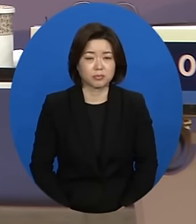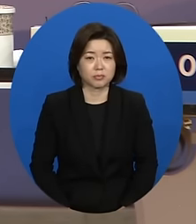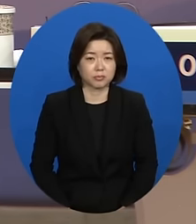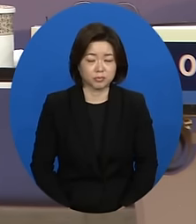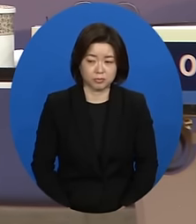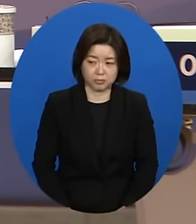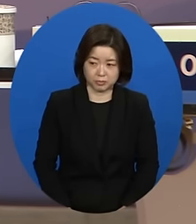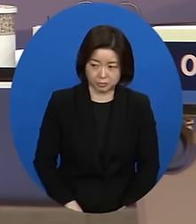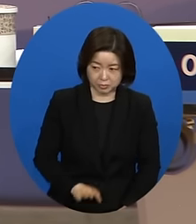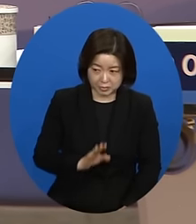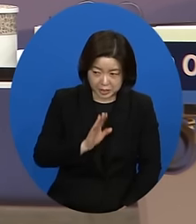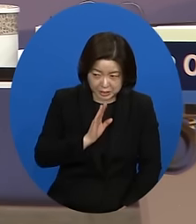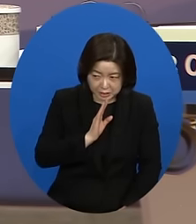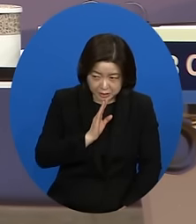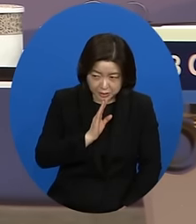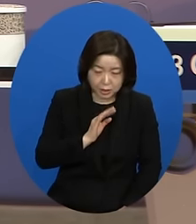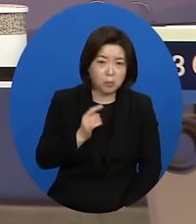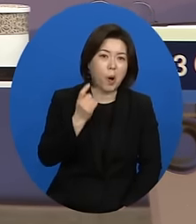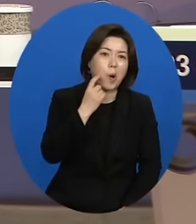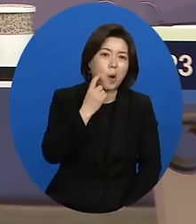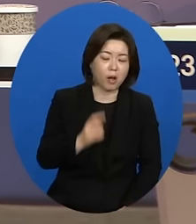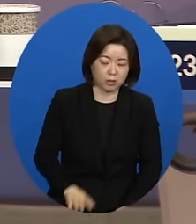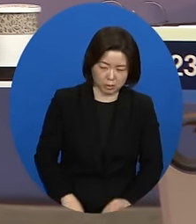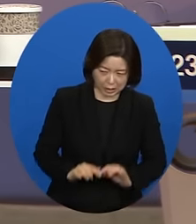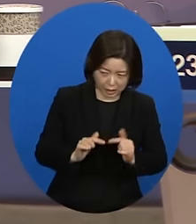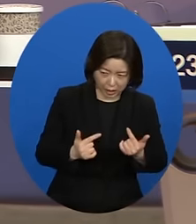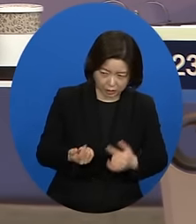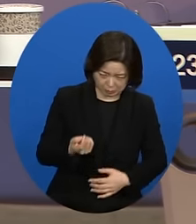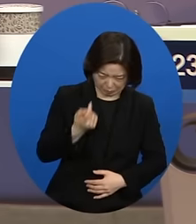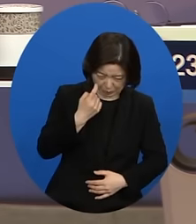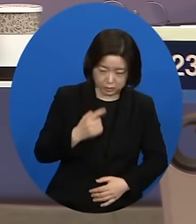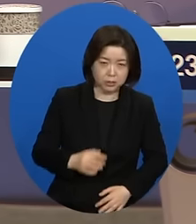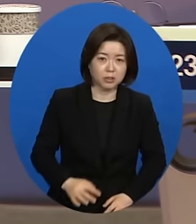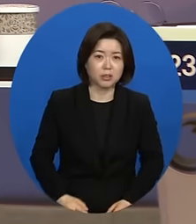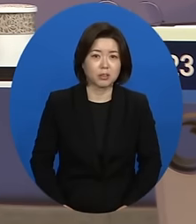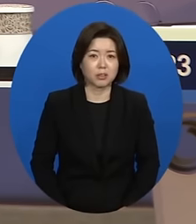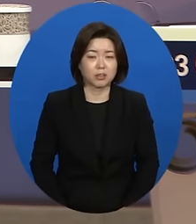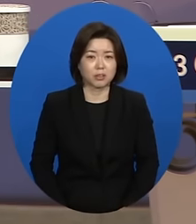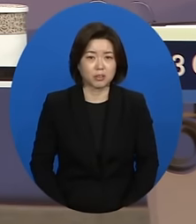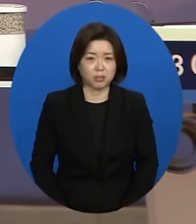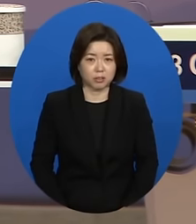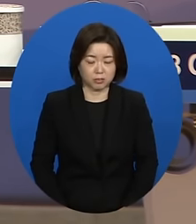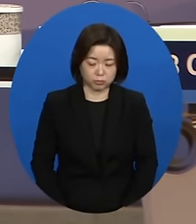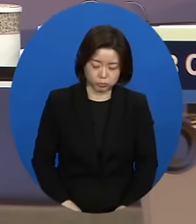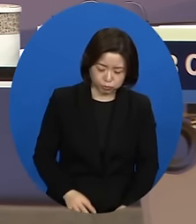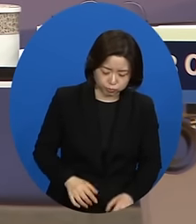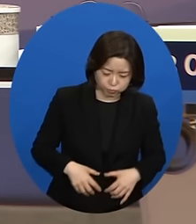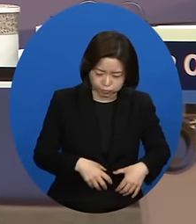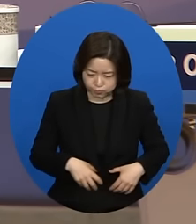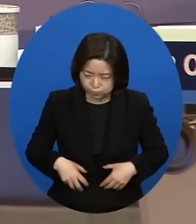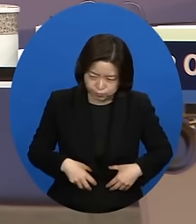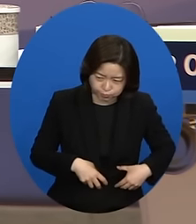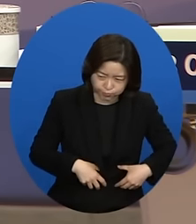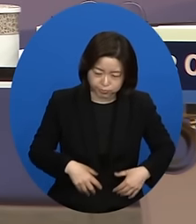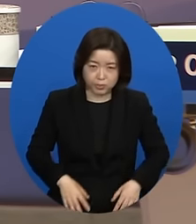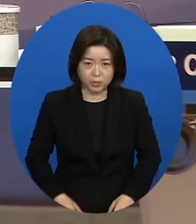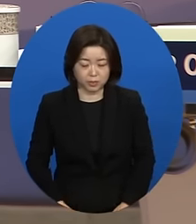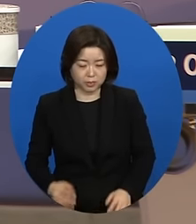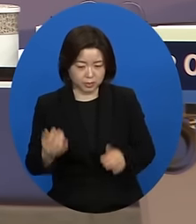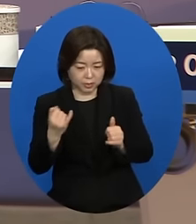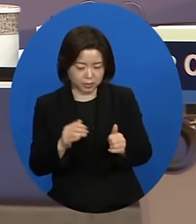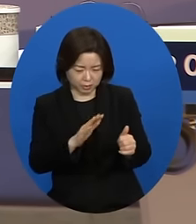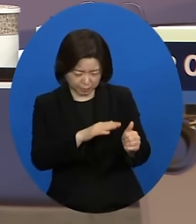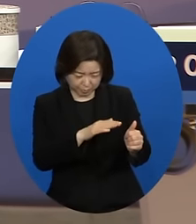예 하면 거짓말이고, 아니요 하면 걸리고, 그래서 우물우물 하는데, 목사님,